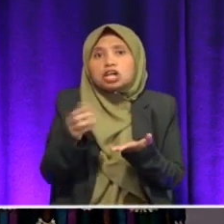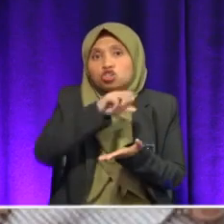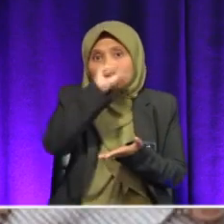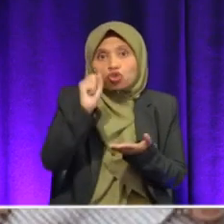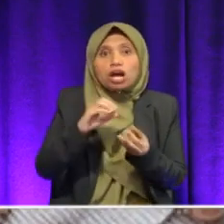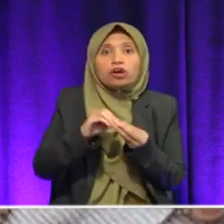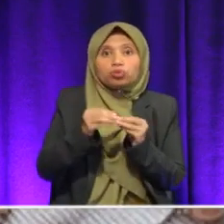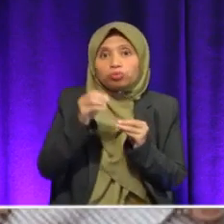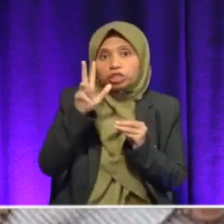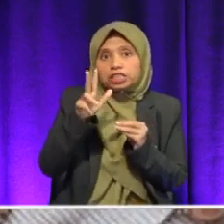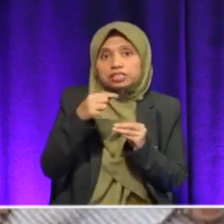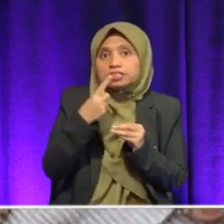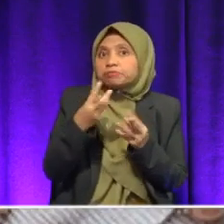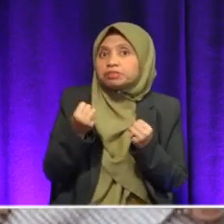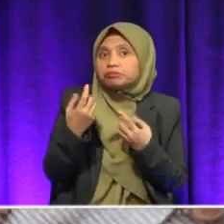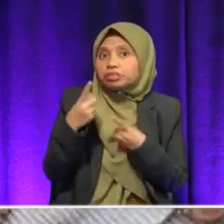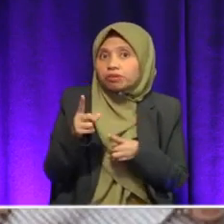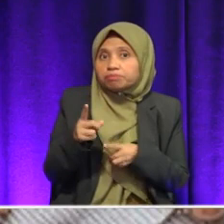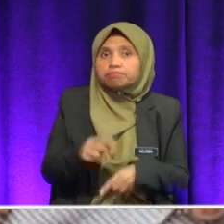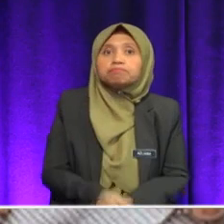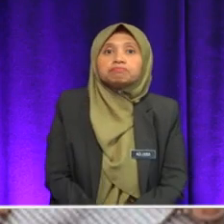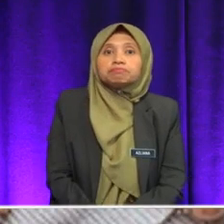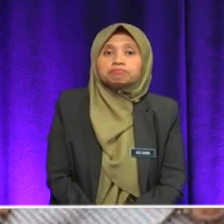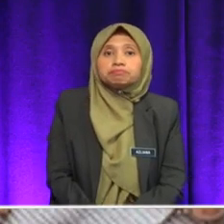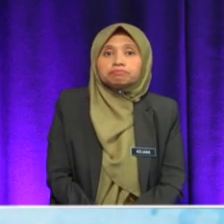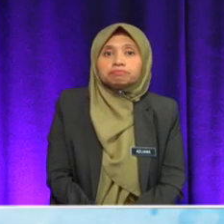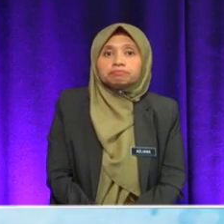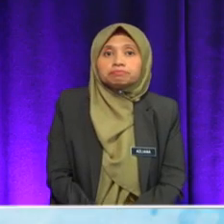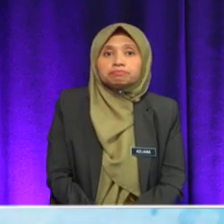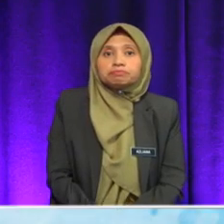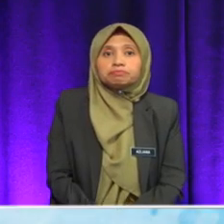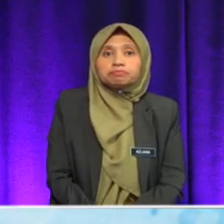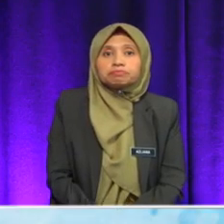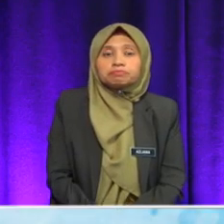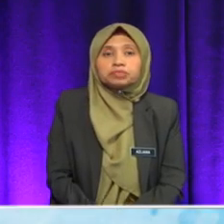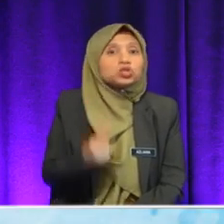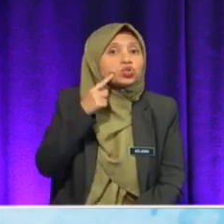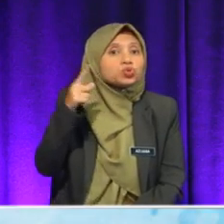siapa ingin mencoba untuk soal ini panjang